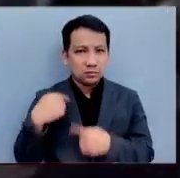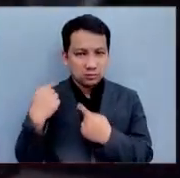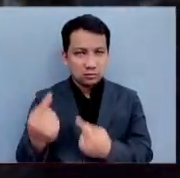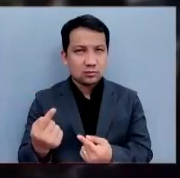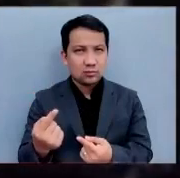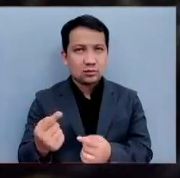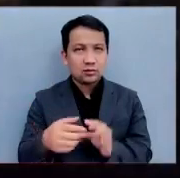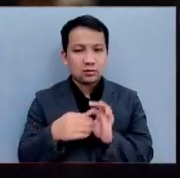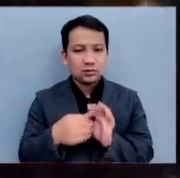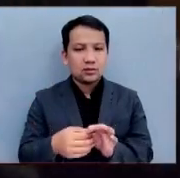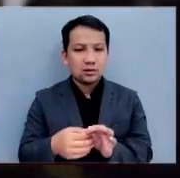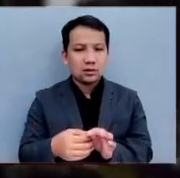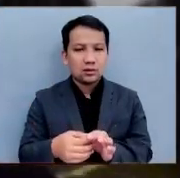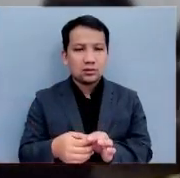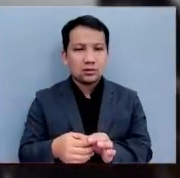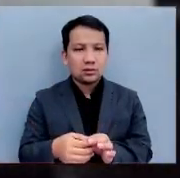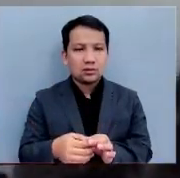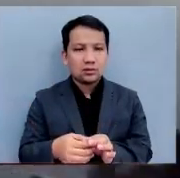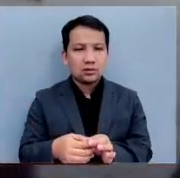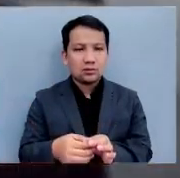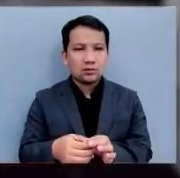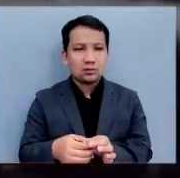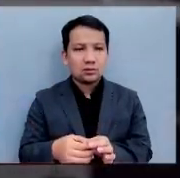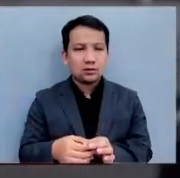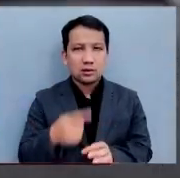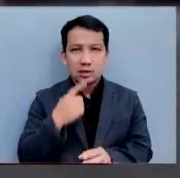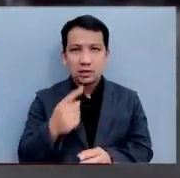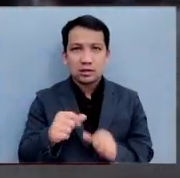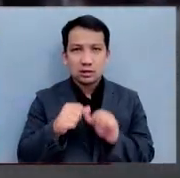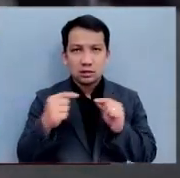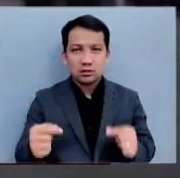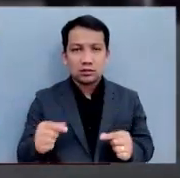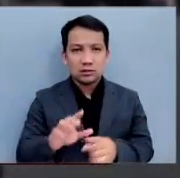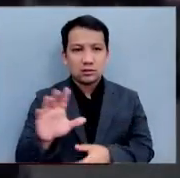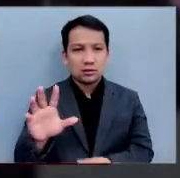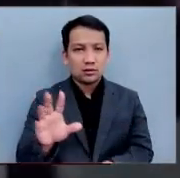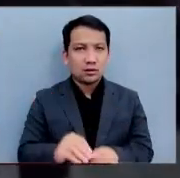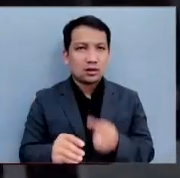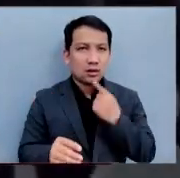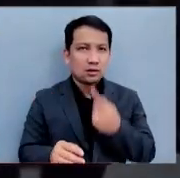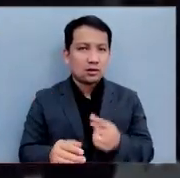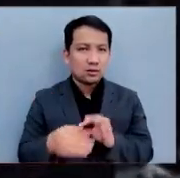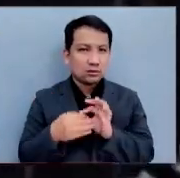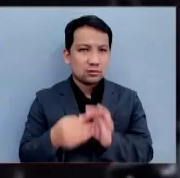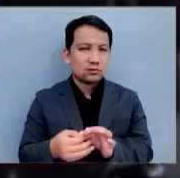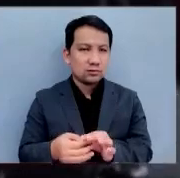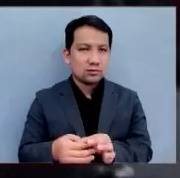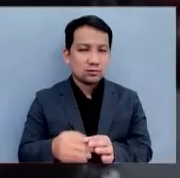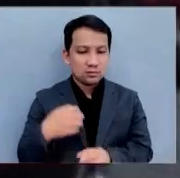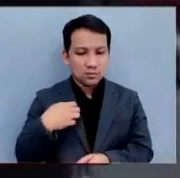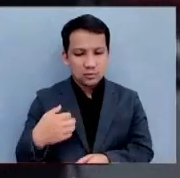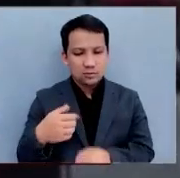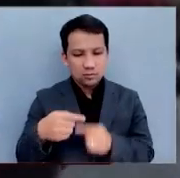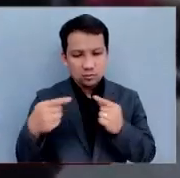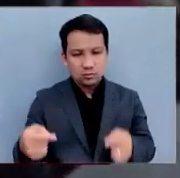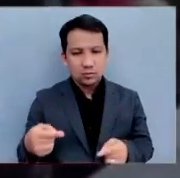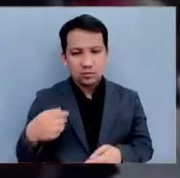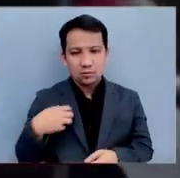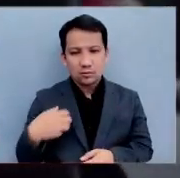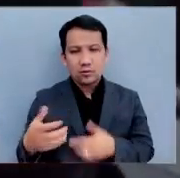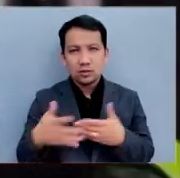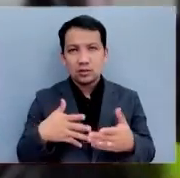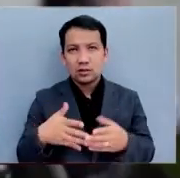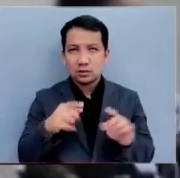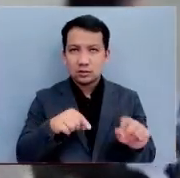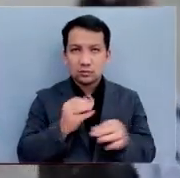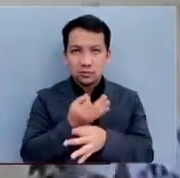ikinakasa naman ng Sinchuang Network Technology Inc. ang paghahain ng habeas corpus laban sa mga pulis. Hindi pa rin daw kasi pinalalaya